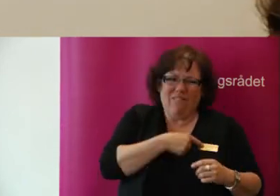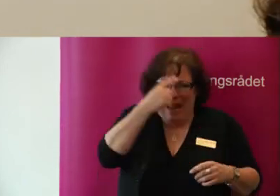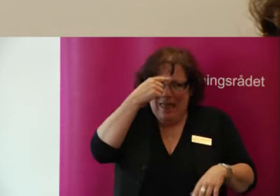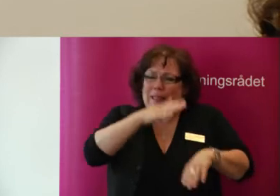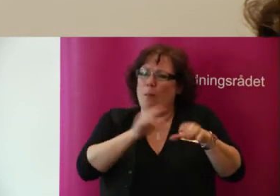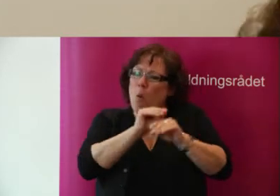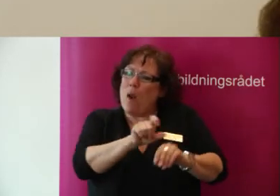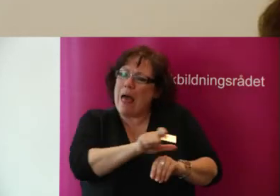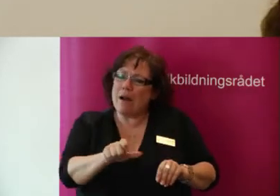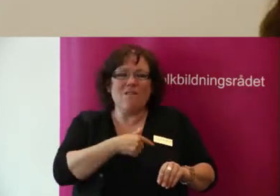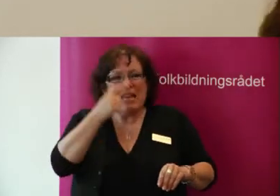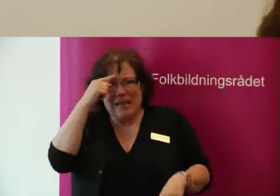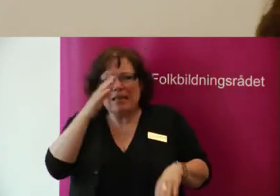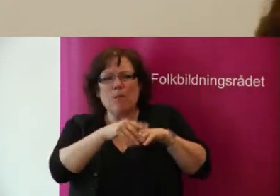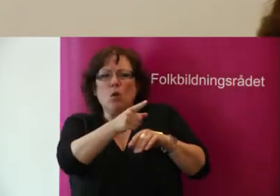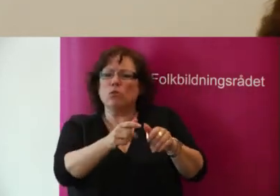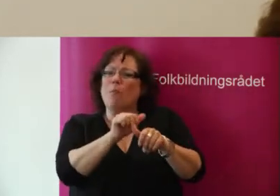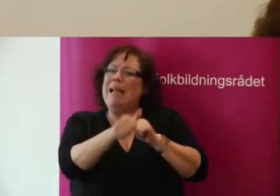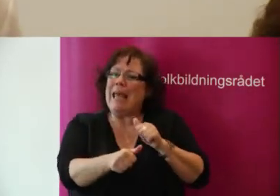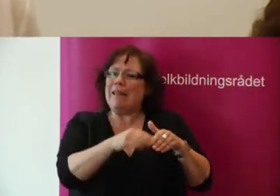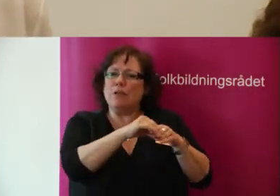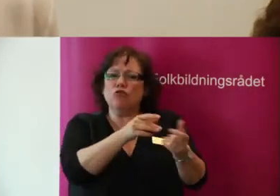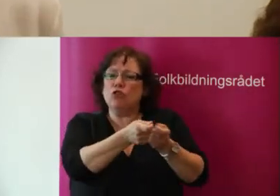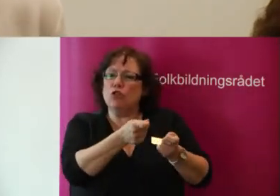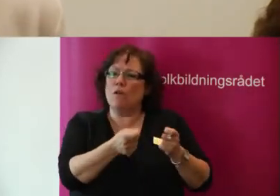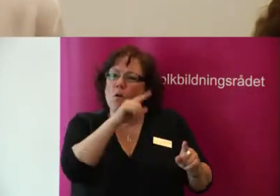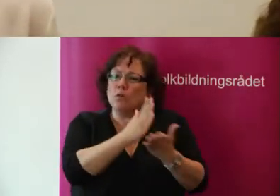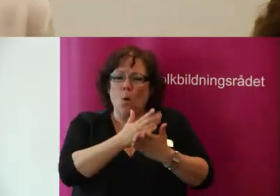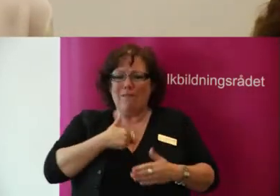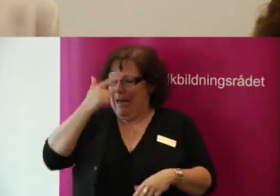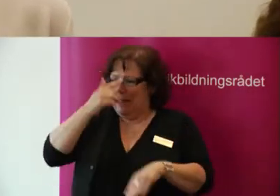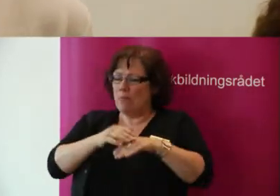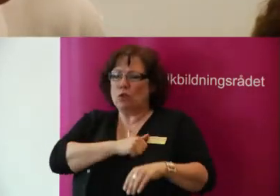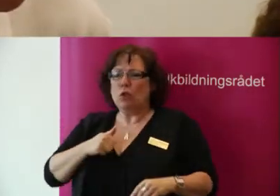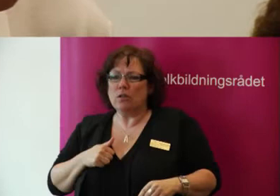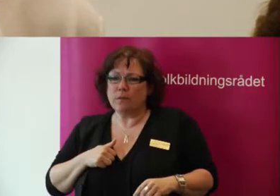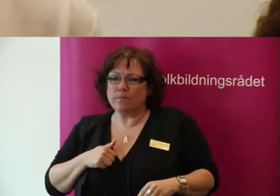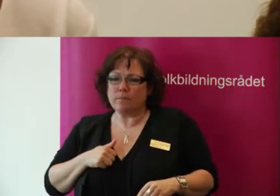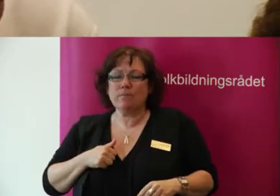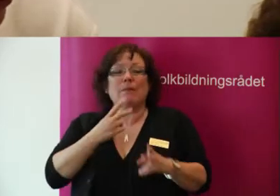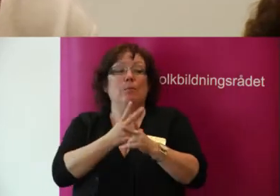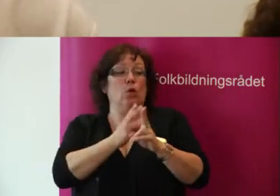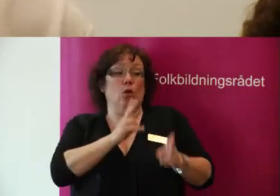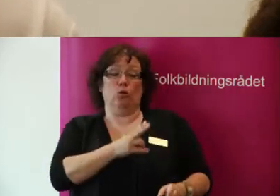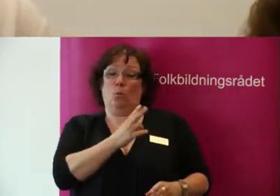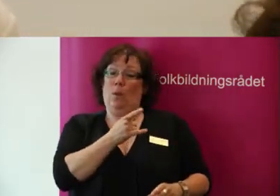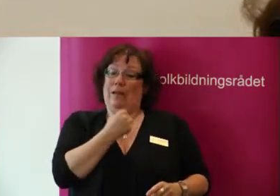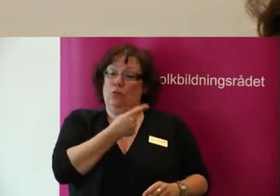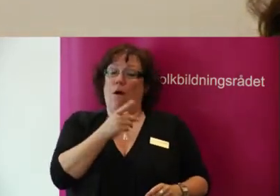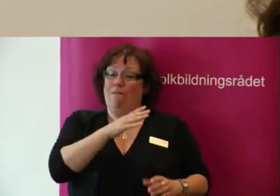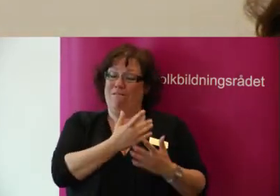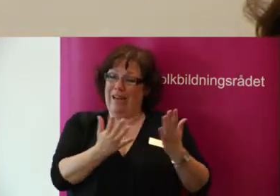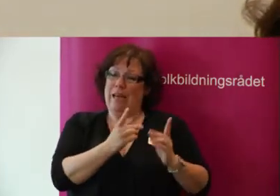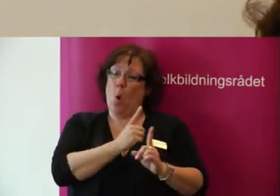vi litar på de som leder folkhögskolan och vi litar på styrelsen. Så gärna det Ulrika säger, mer uppföljning, jag